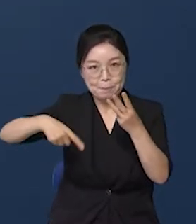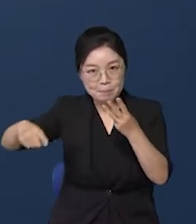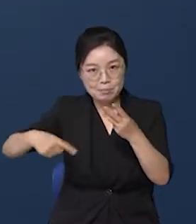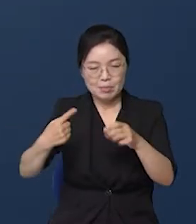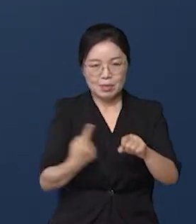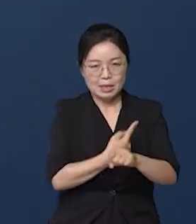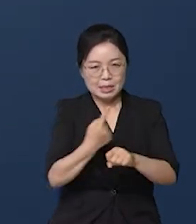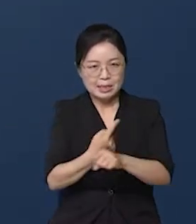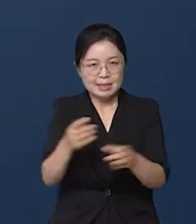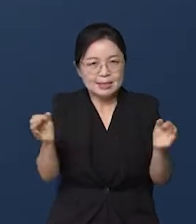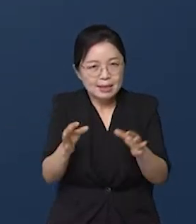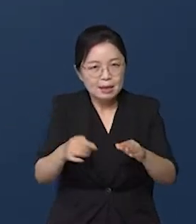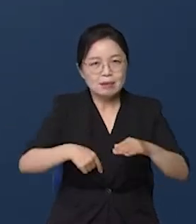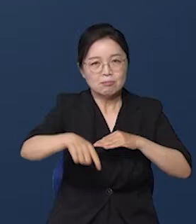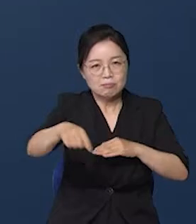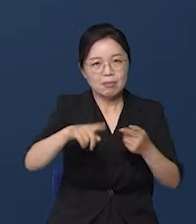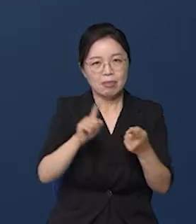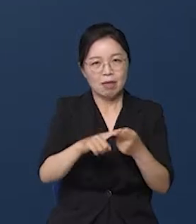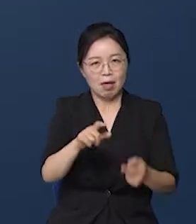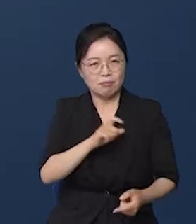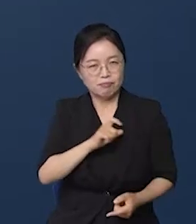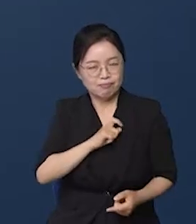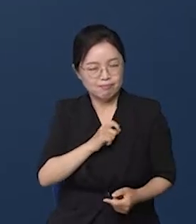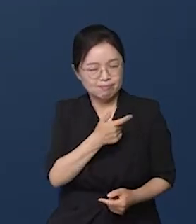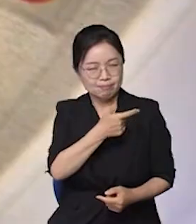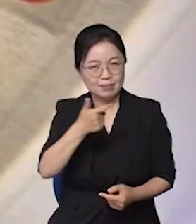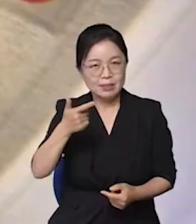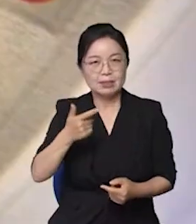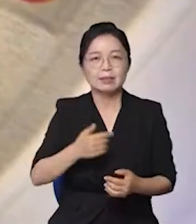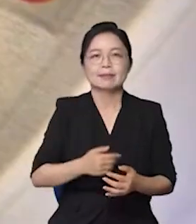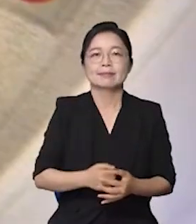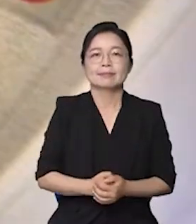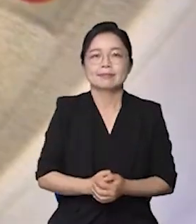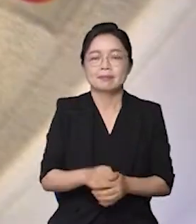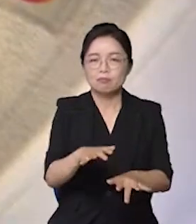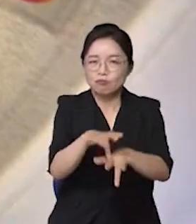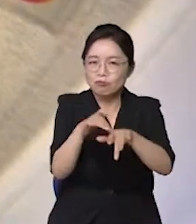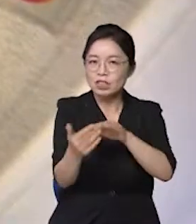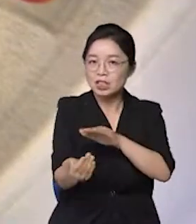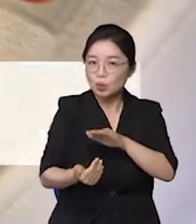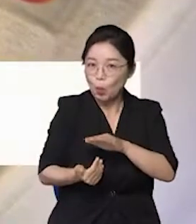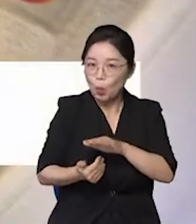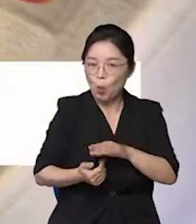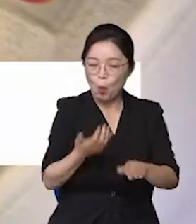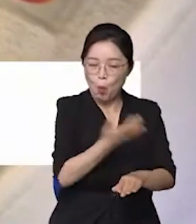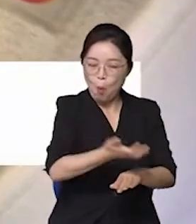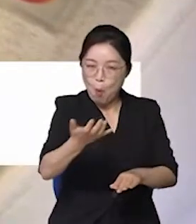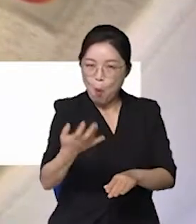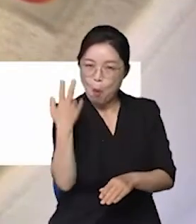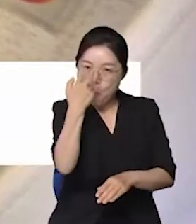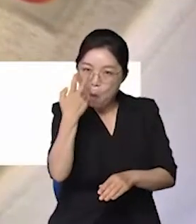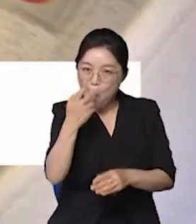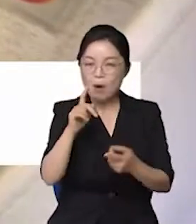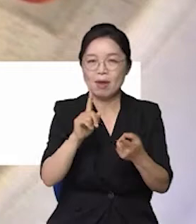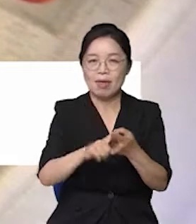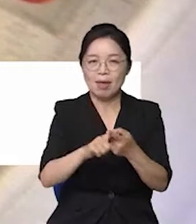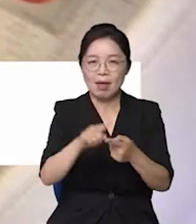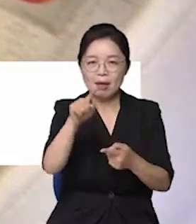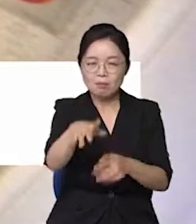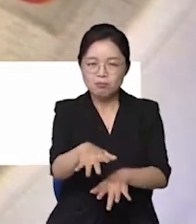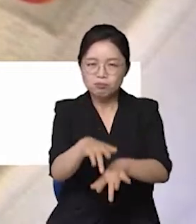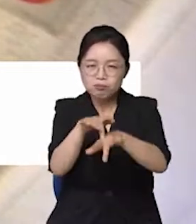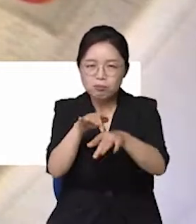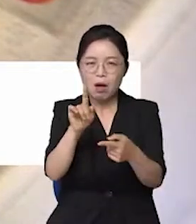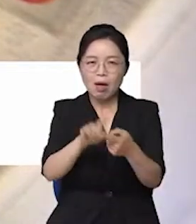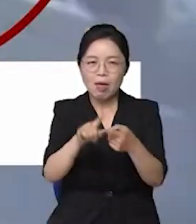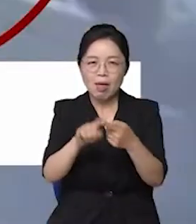남짓 짧은 외출을 한 것도 의문점을 키우고 있습니다. 실종 전 행적을 분석하는 작업이 이들의 행방을 찾는